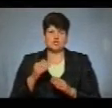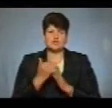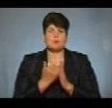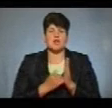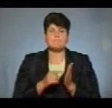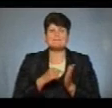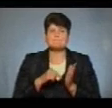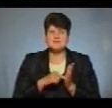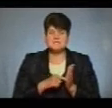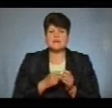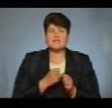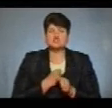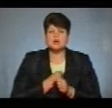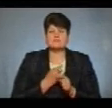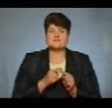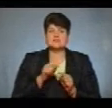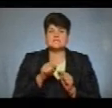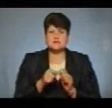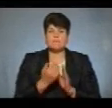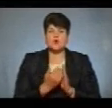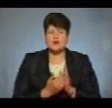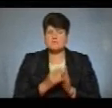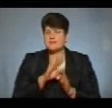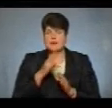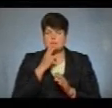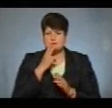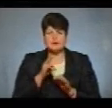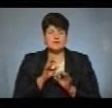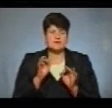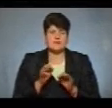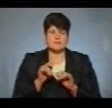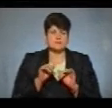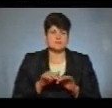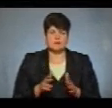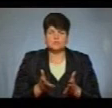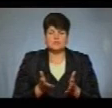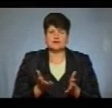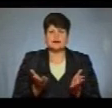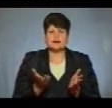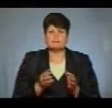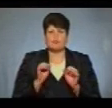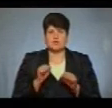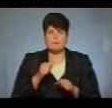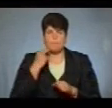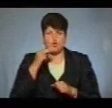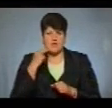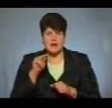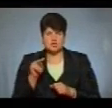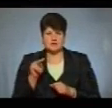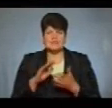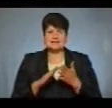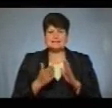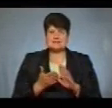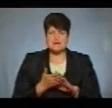міста. І, на жаль, в цій програмі не передбачені ніякі заходи, які б могли покращити